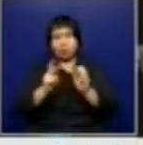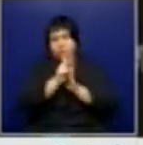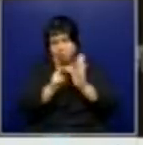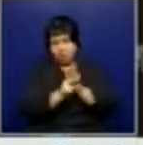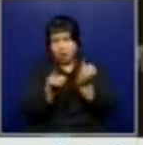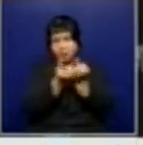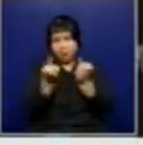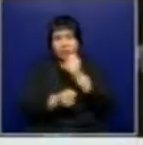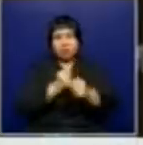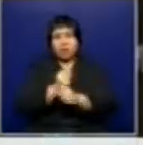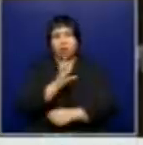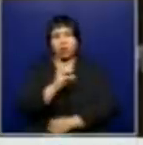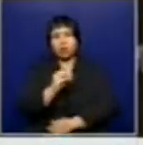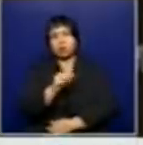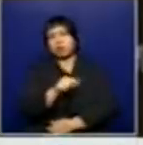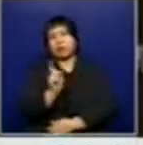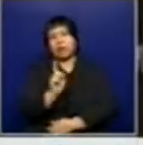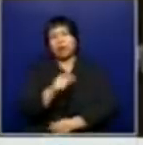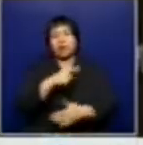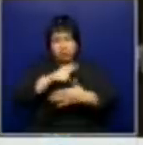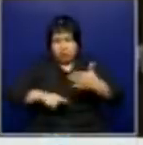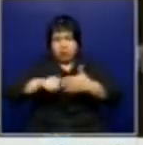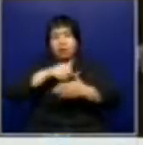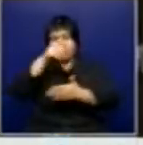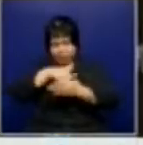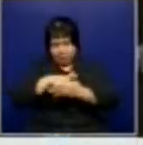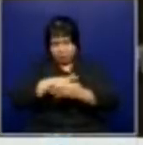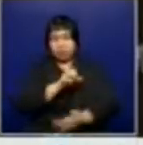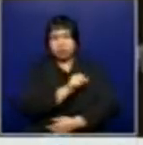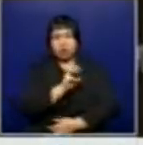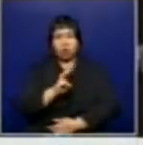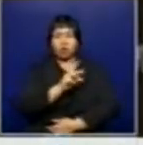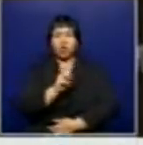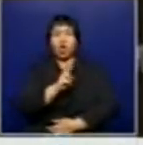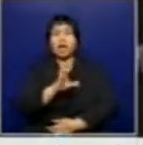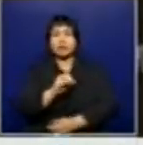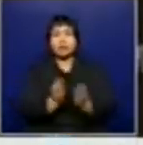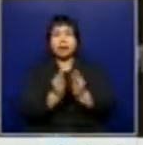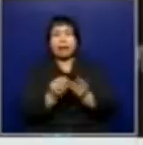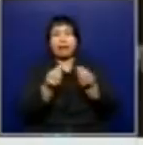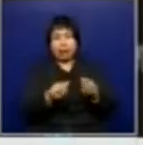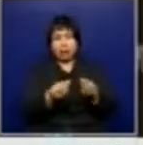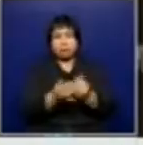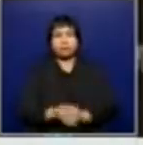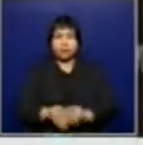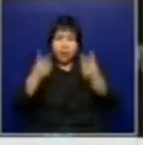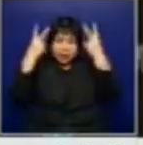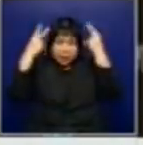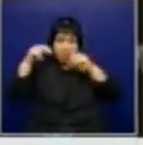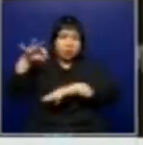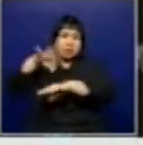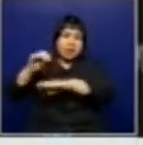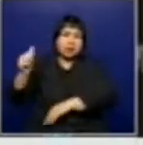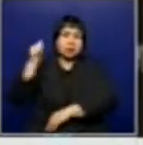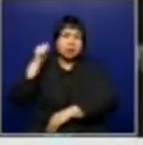รรมนูญปี60นั่นคืออะไรฮะต้องเลือกตั้งฮะสว250ต้องมาโหวตฮะท่านพลเอกประยุทธ์ก็จะกลับมาเป็นนายกอี